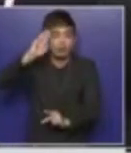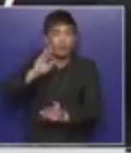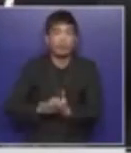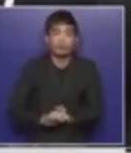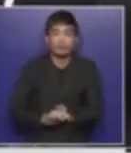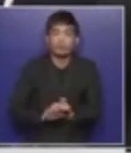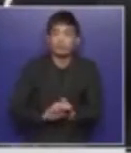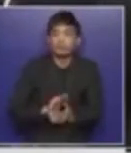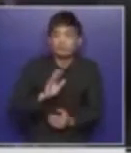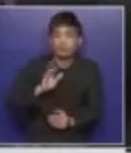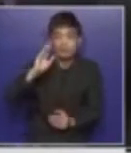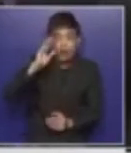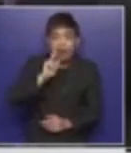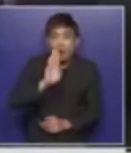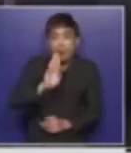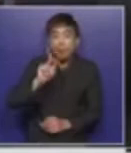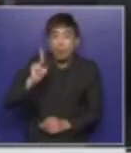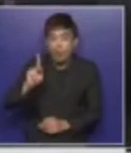ผู้กองทัพบก 1